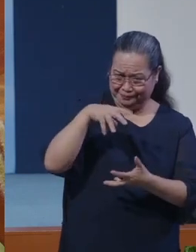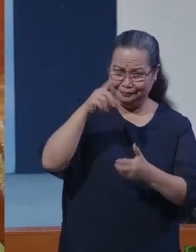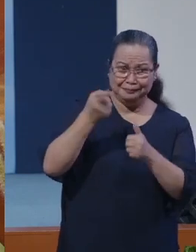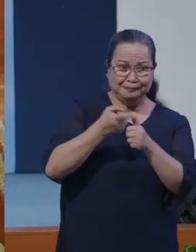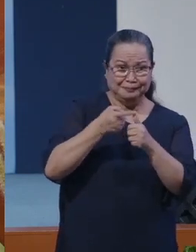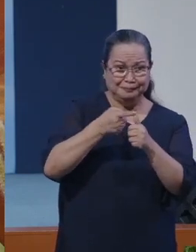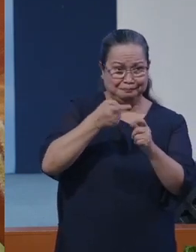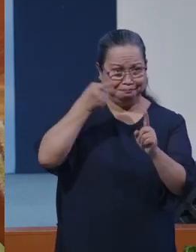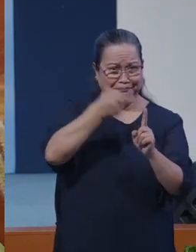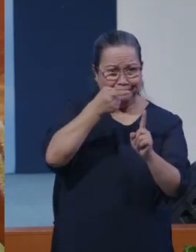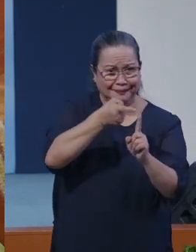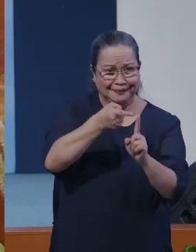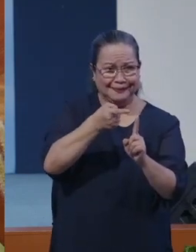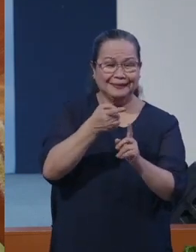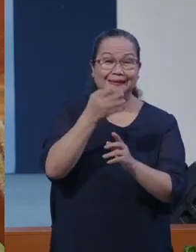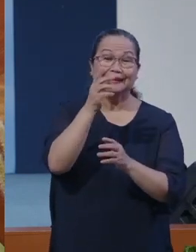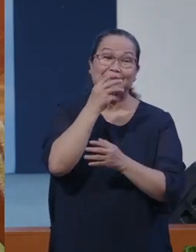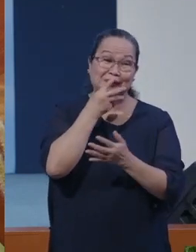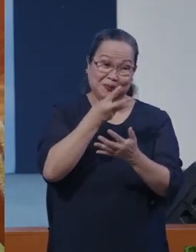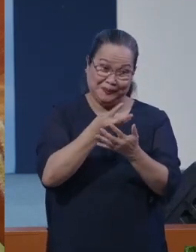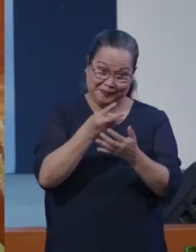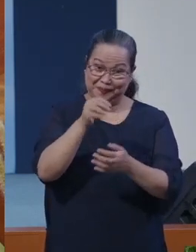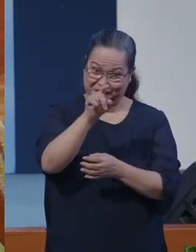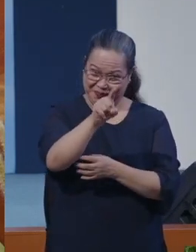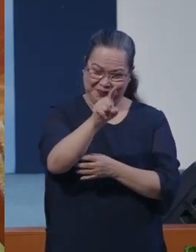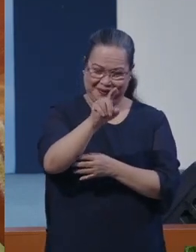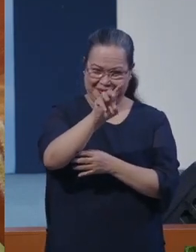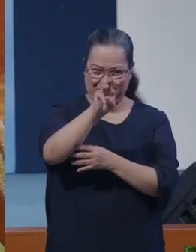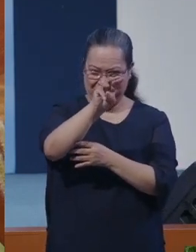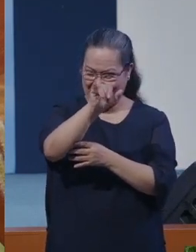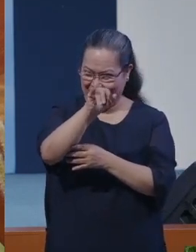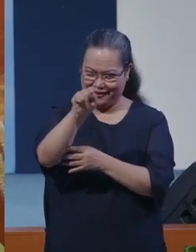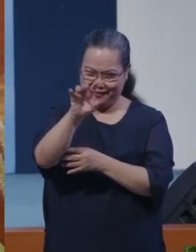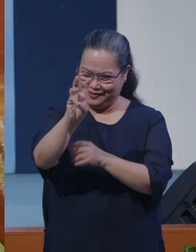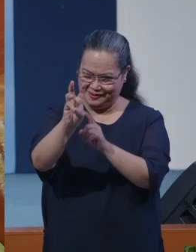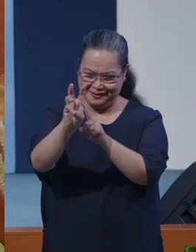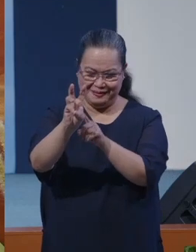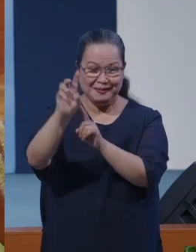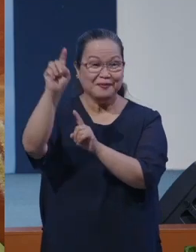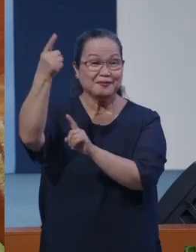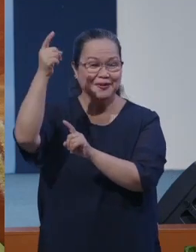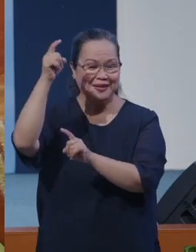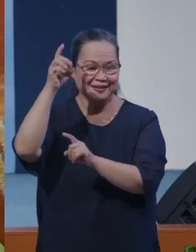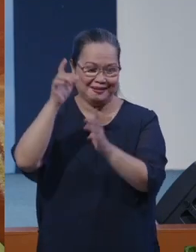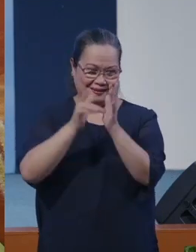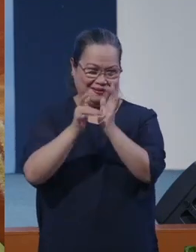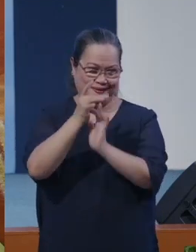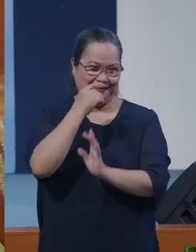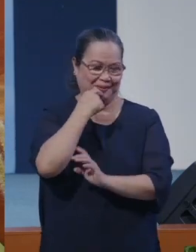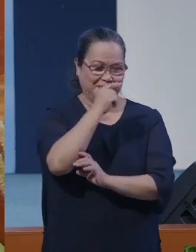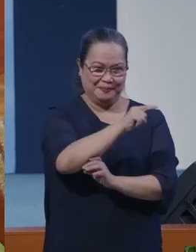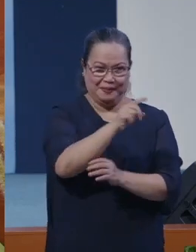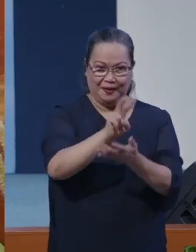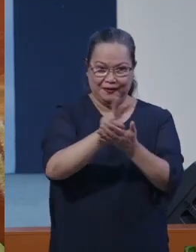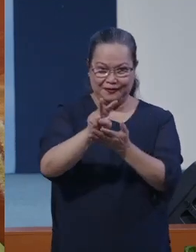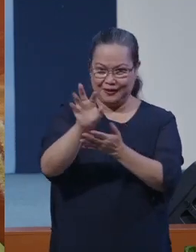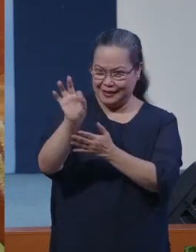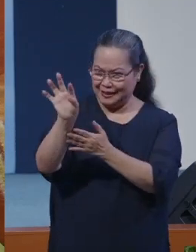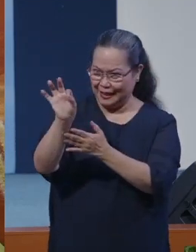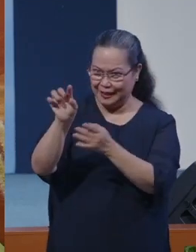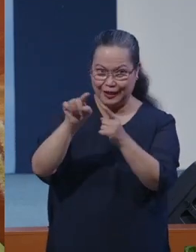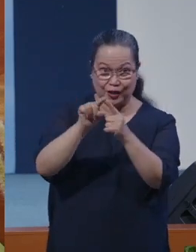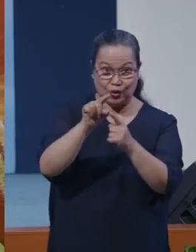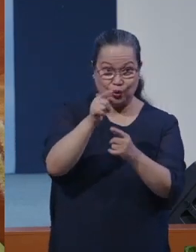niyong tinira? Well, sa Matthew 6 po, yung po ang inuna ng ating Panginoon. Sa verse 19 hanggang